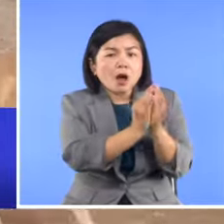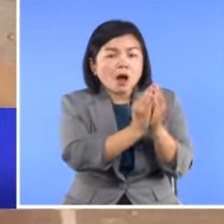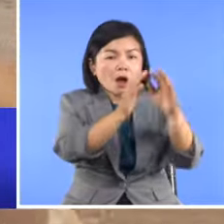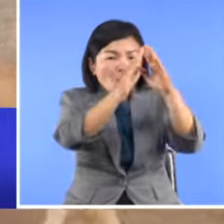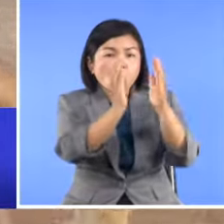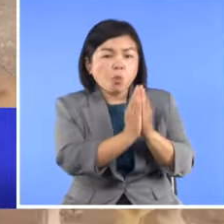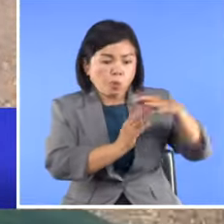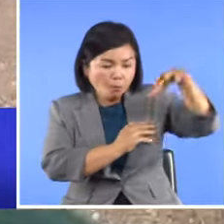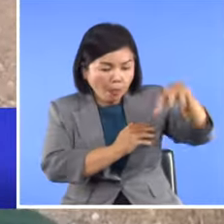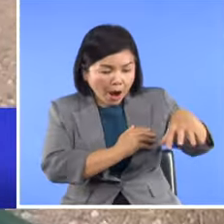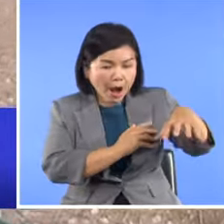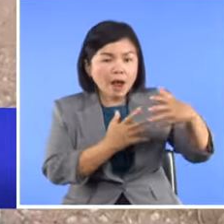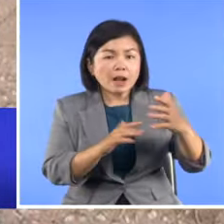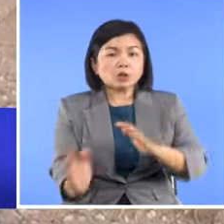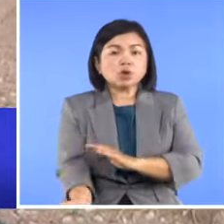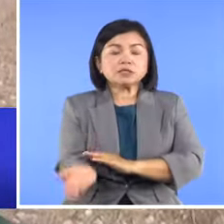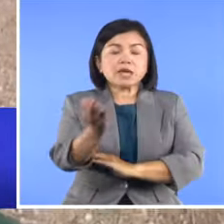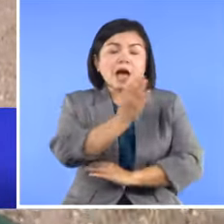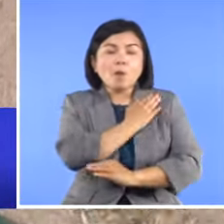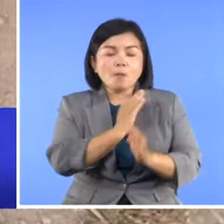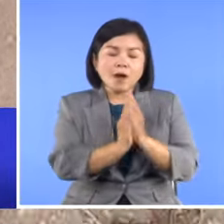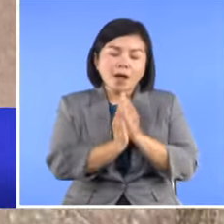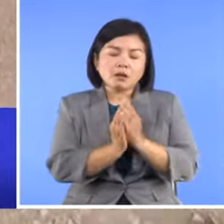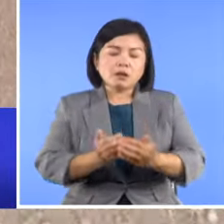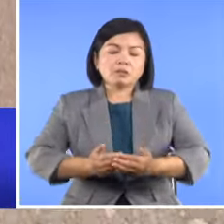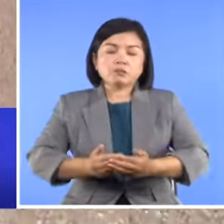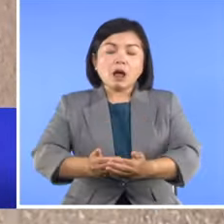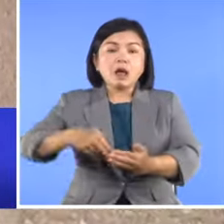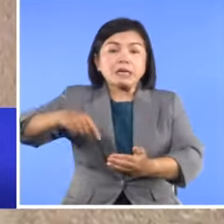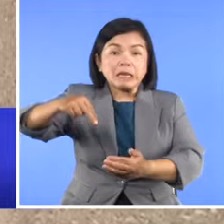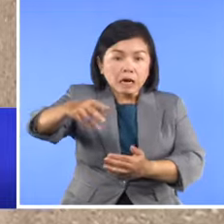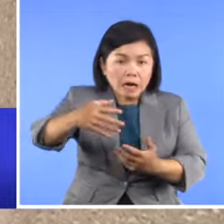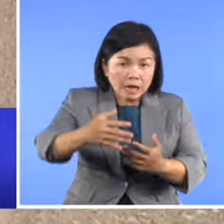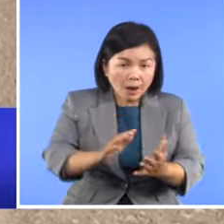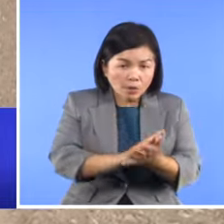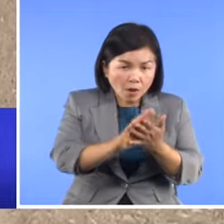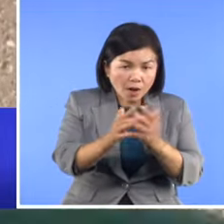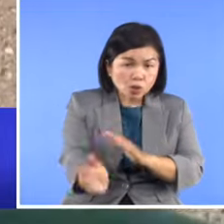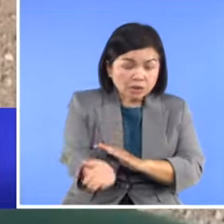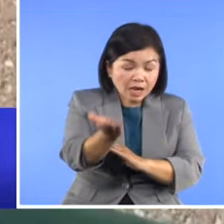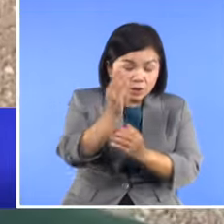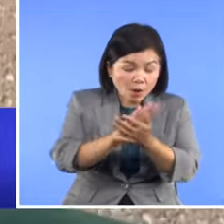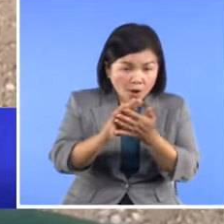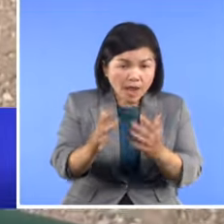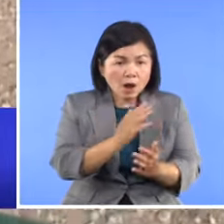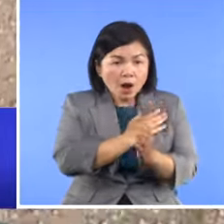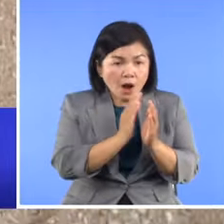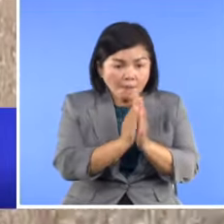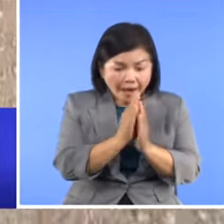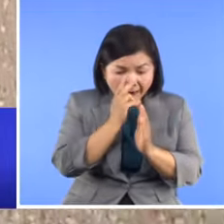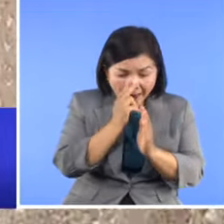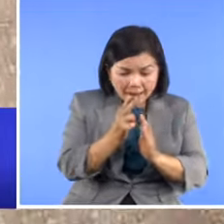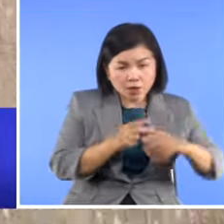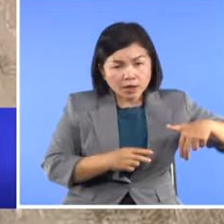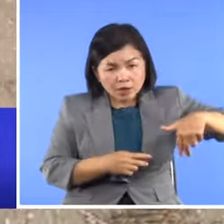พพระเนี่ยท่านกลับมาจากบิณฑบาตได้เดินกลับเข้าไปหน้าวัดแล้วก็มีกลุ่มลูกหมาตัวเล็กๆเนี่ยได้วิ่งไปลุมล้อมพระเ